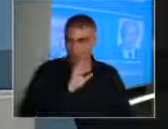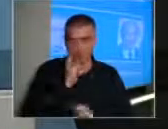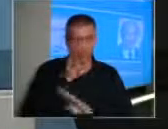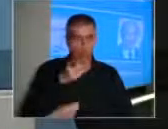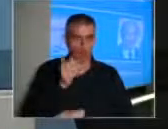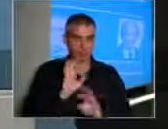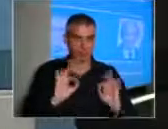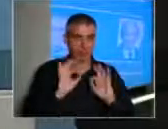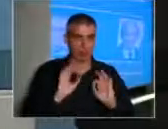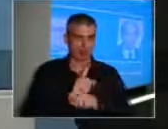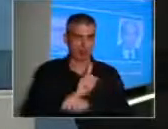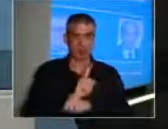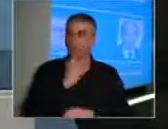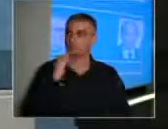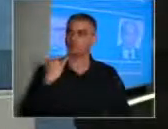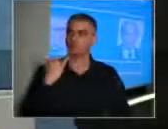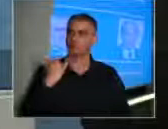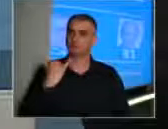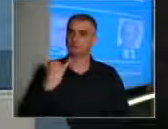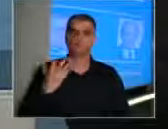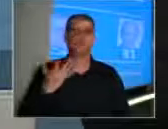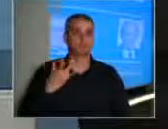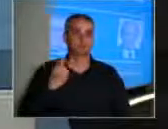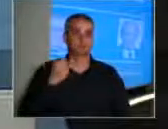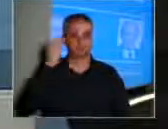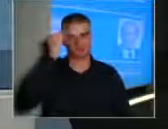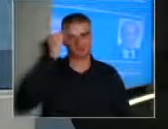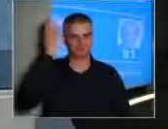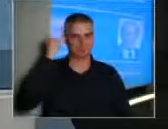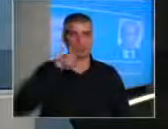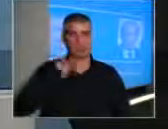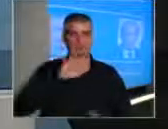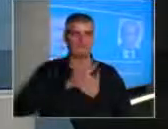פנה בינתיים. נכון. וזה קצת מזכיר את